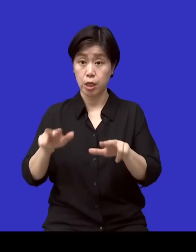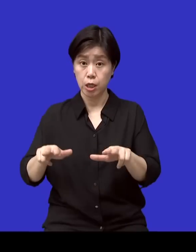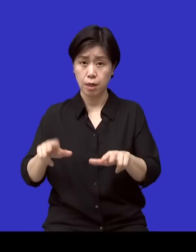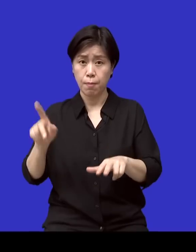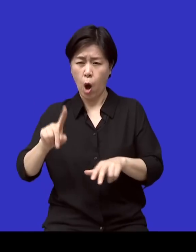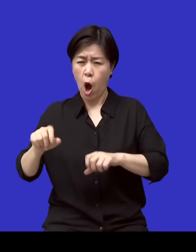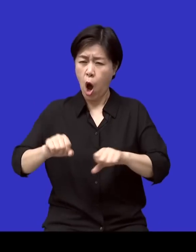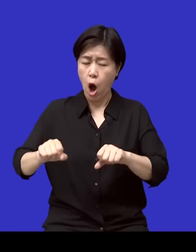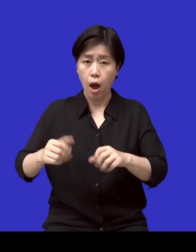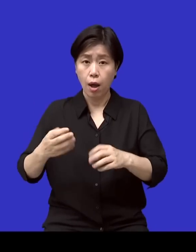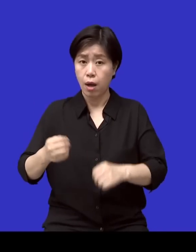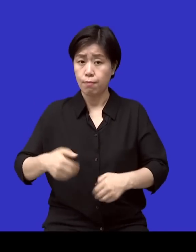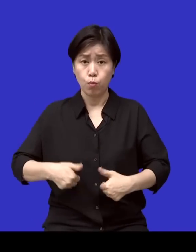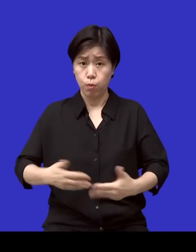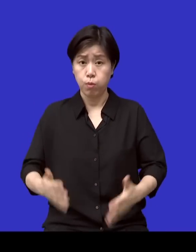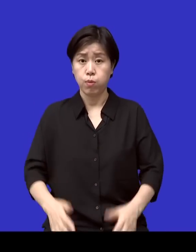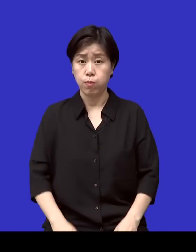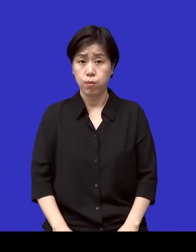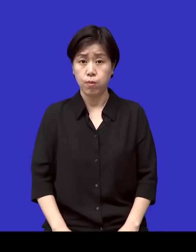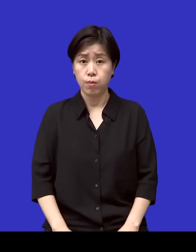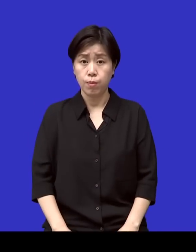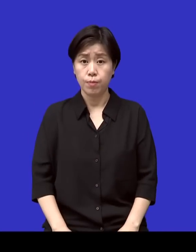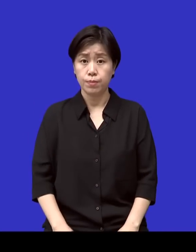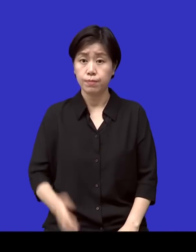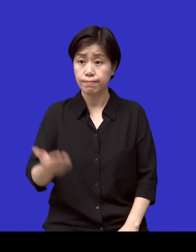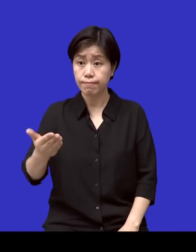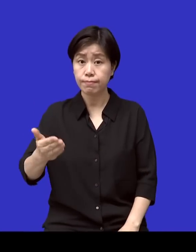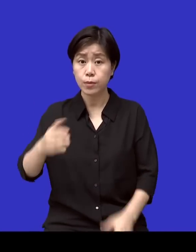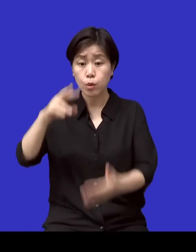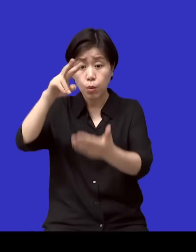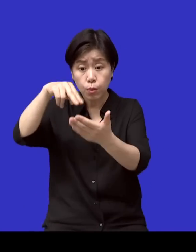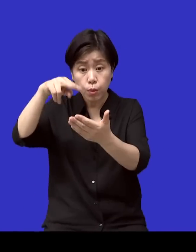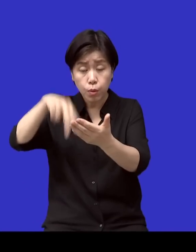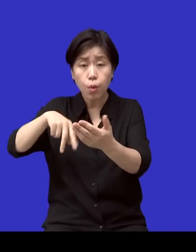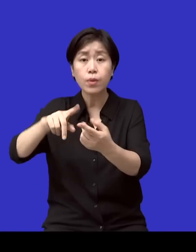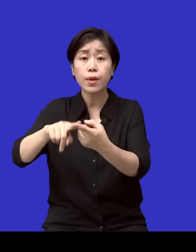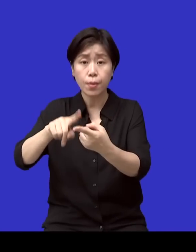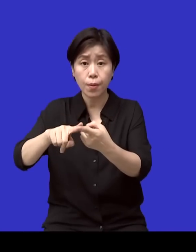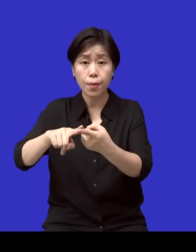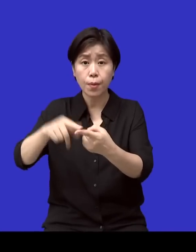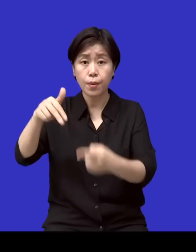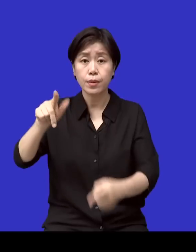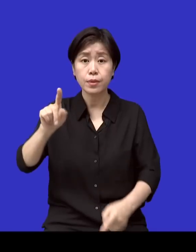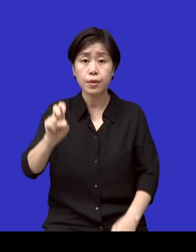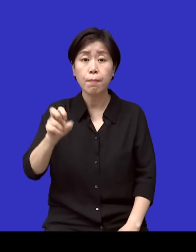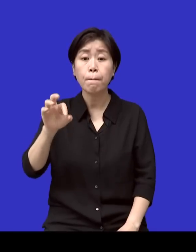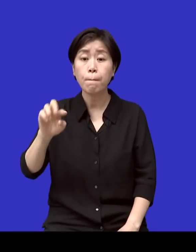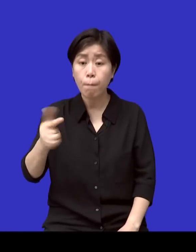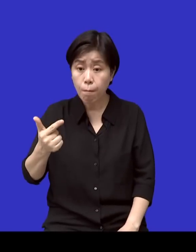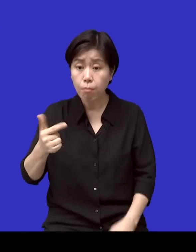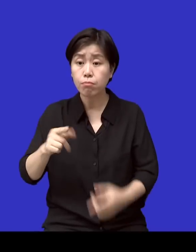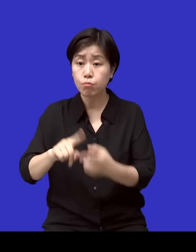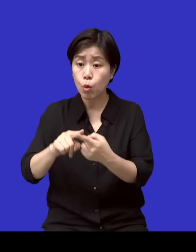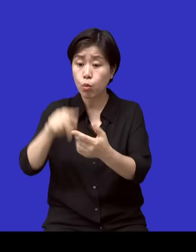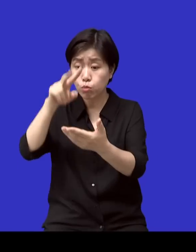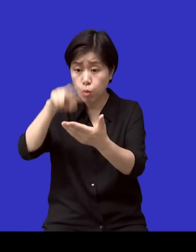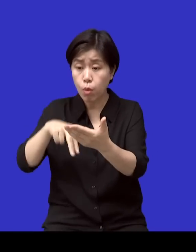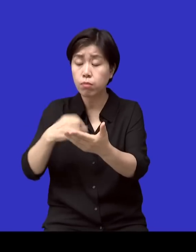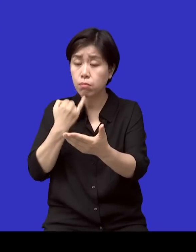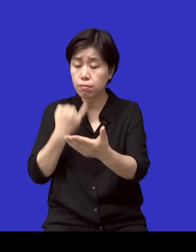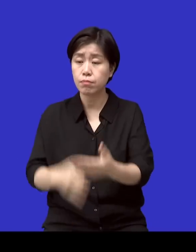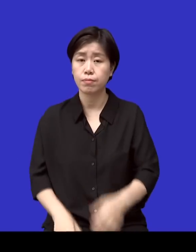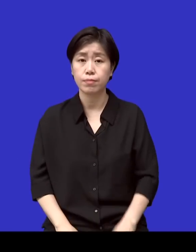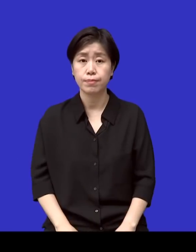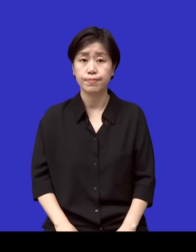해도 좋으니까 예. 네가 늘 읽었던 잠언만 늘 읽어라. 뭐 굳이 성경책이 아니라 또 요즘